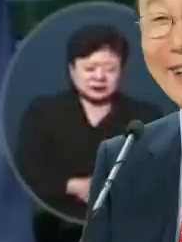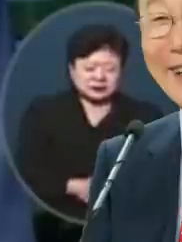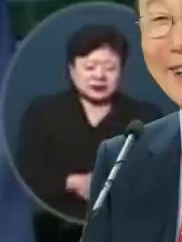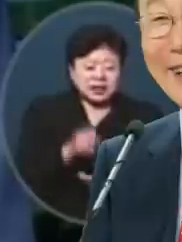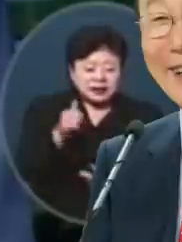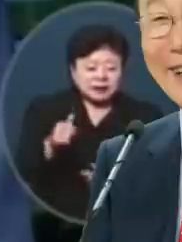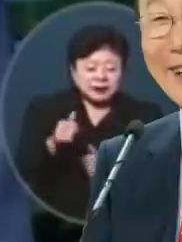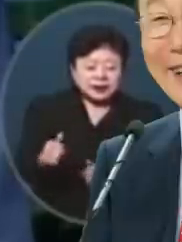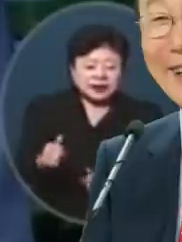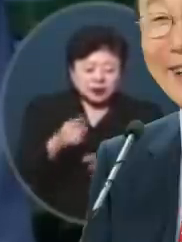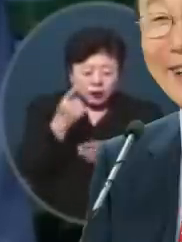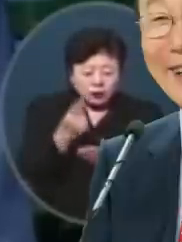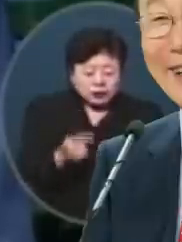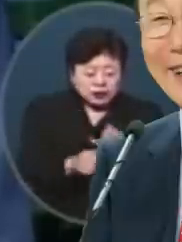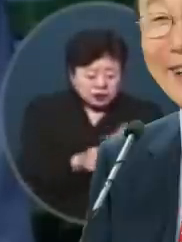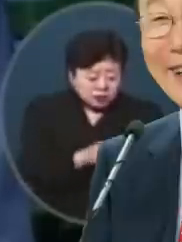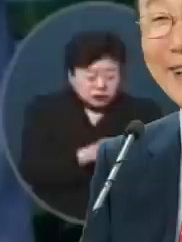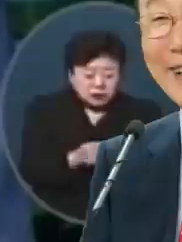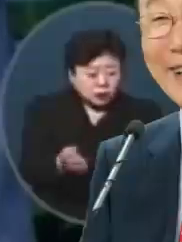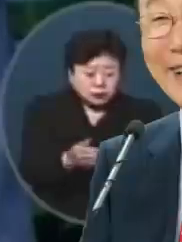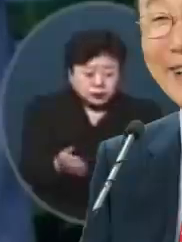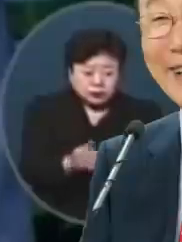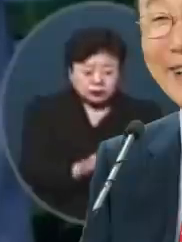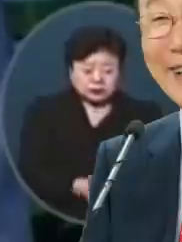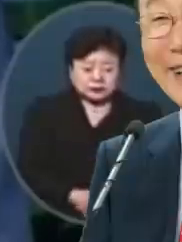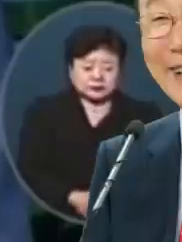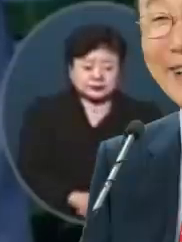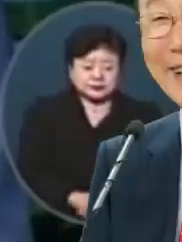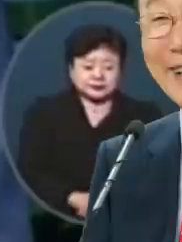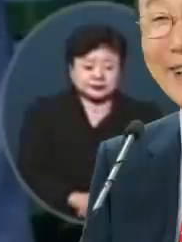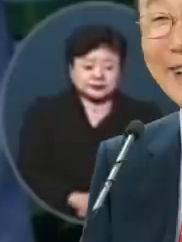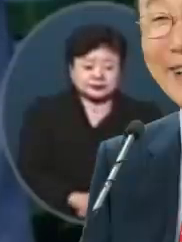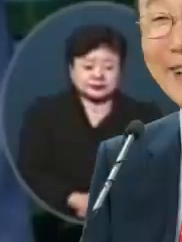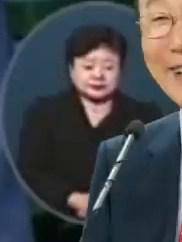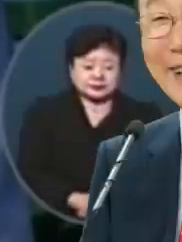남편 따라서 교회 나오는 부인은 제가